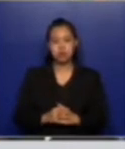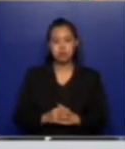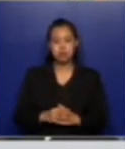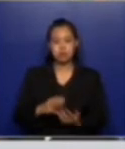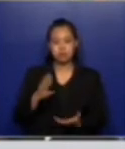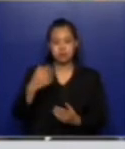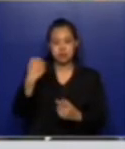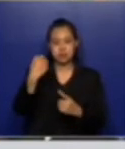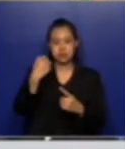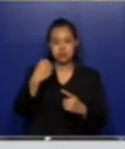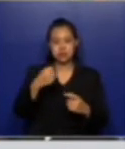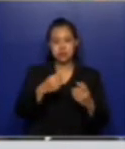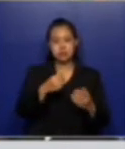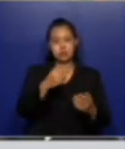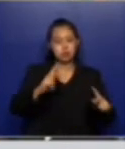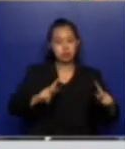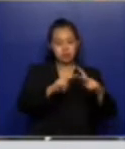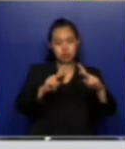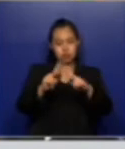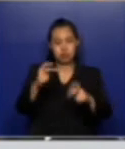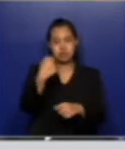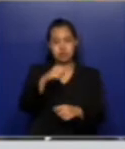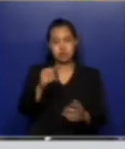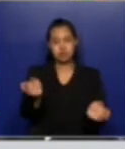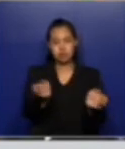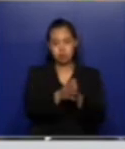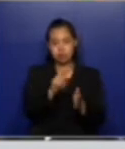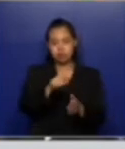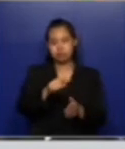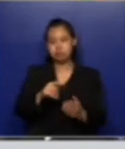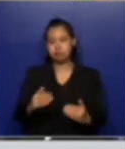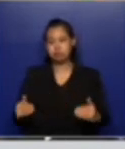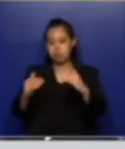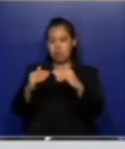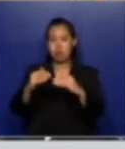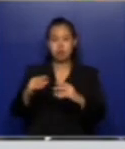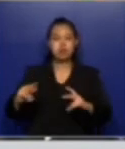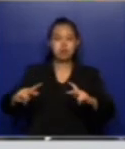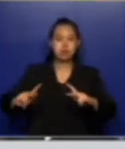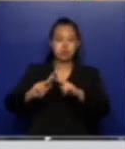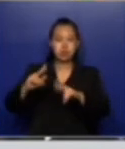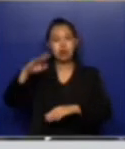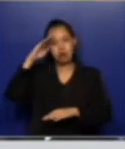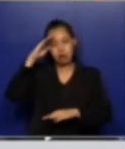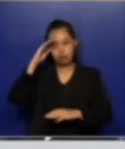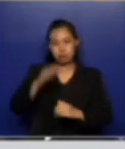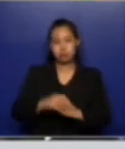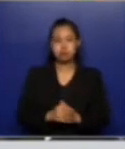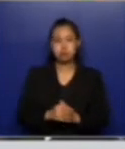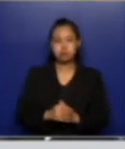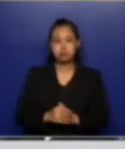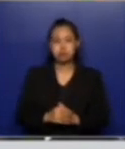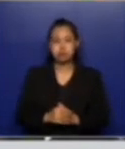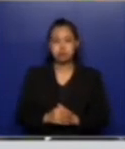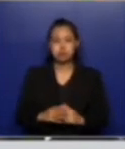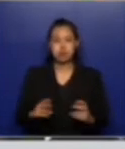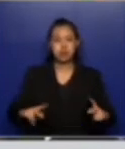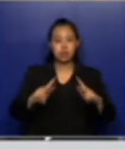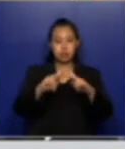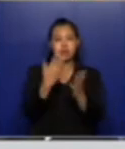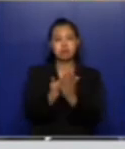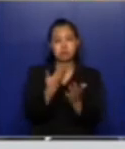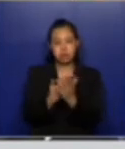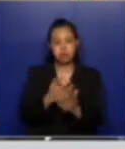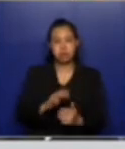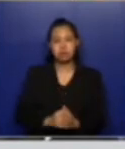ท่านประธานอันดับที่4ครับกระทรวงการคลัง 268,000 ล้านกระทรวง